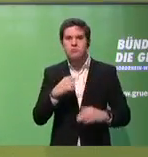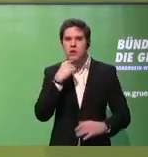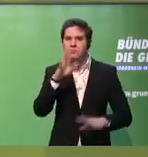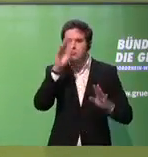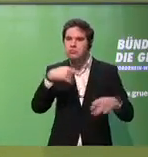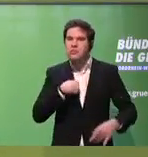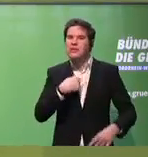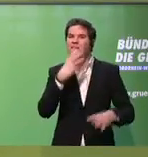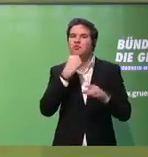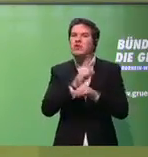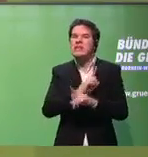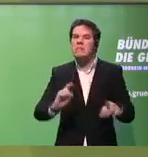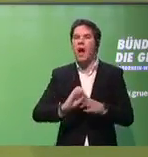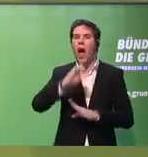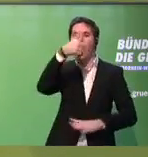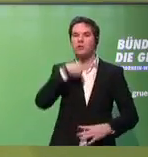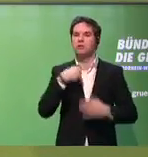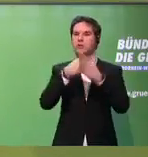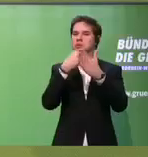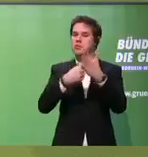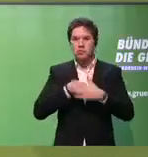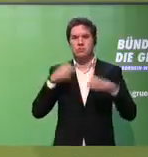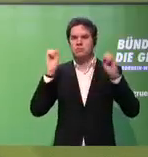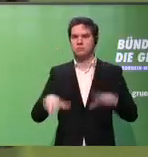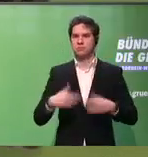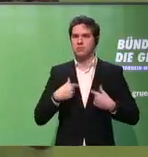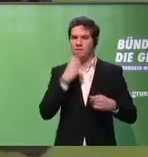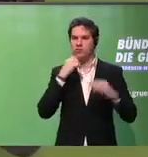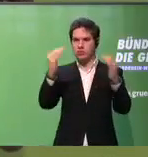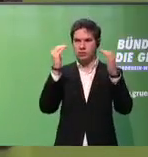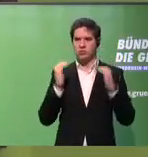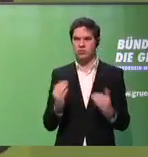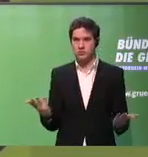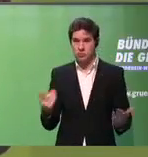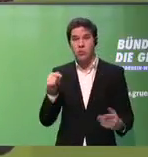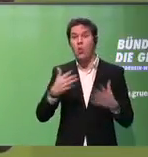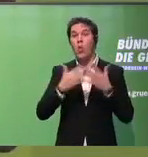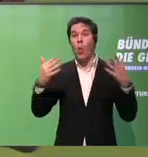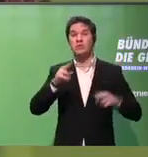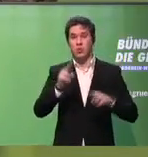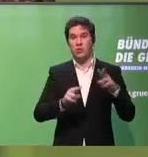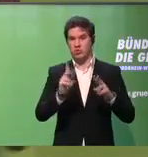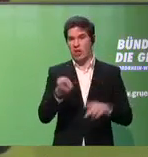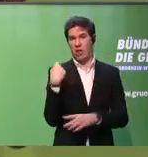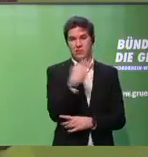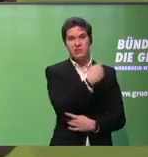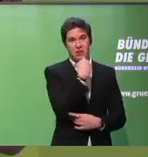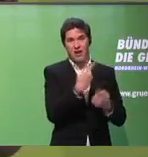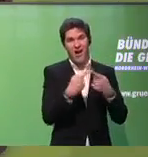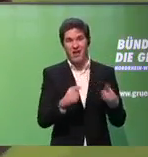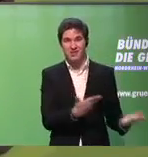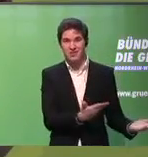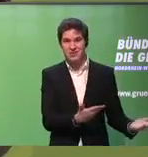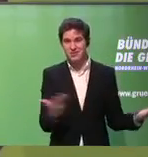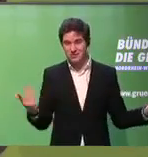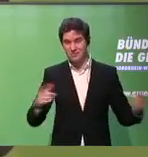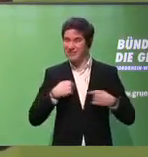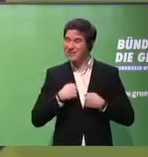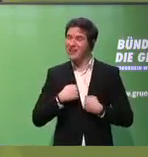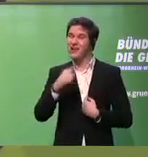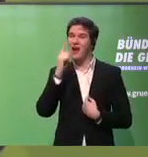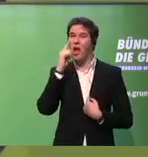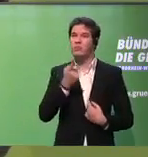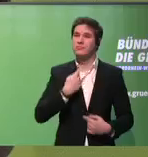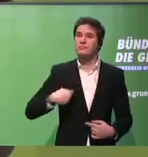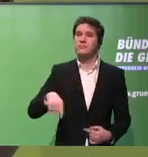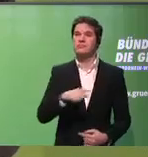aufzugeben. Und das ist ein sehr großer Unterschied. Was ich glaube, ist, dass wir als Grüne nicht